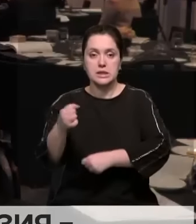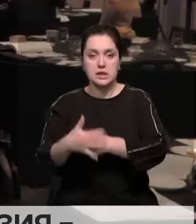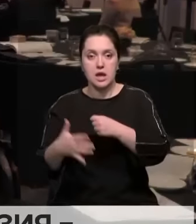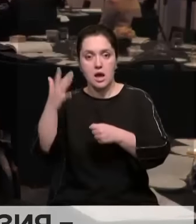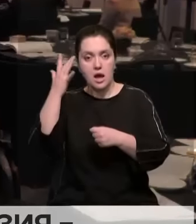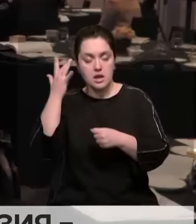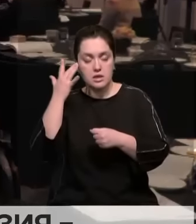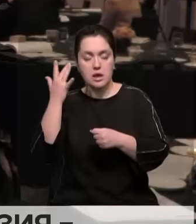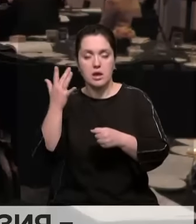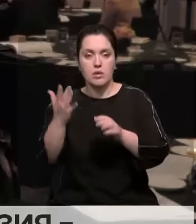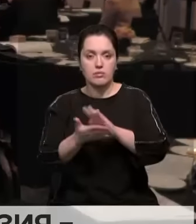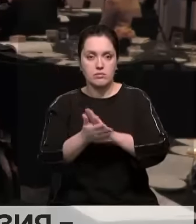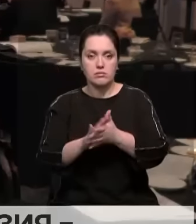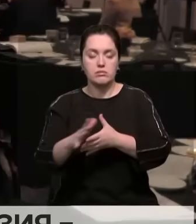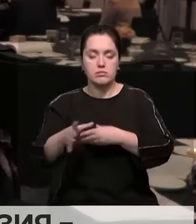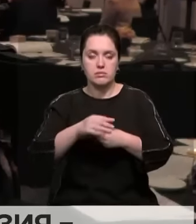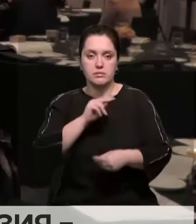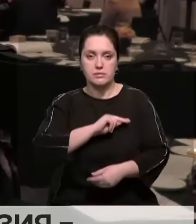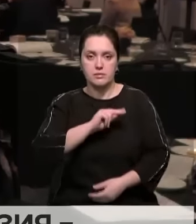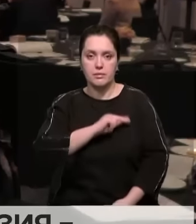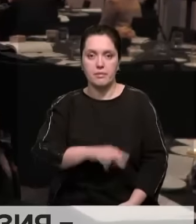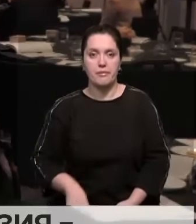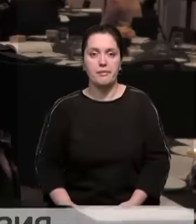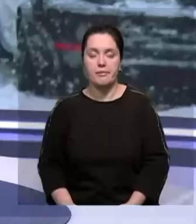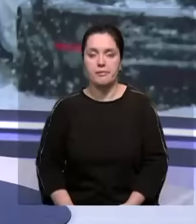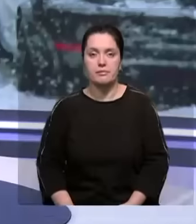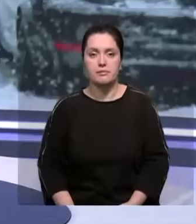существует большой потенциал для сотрудничества.